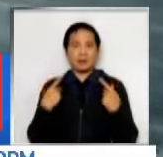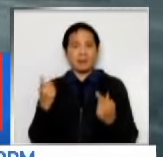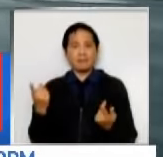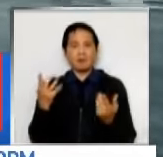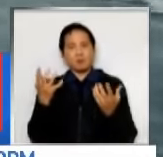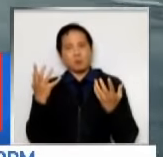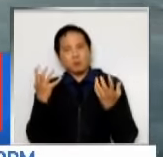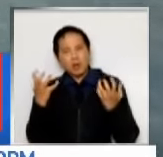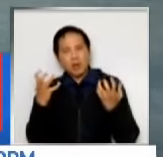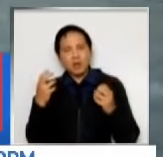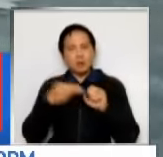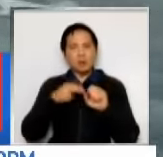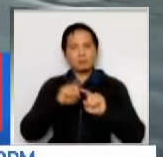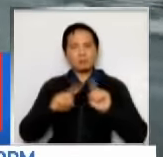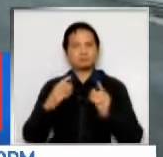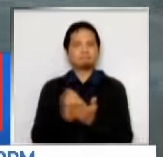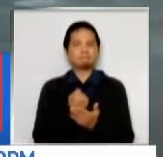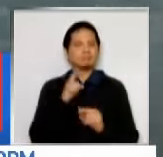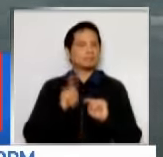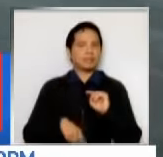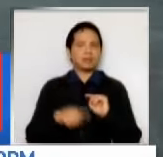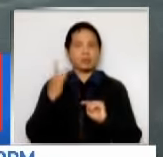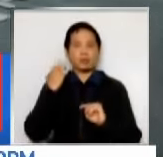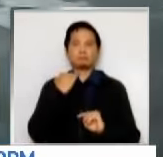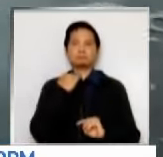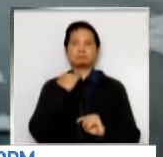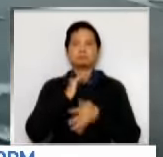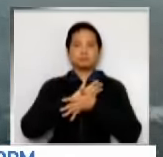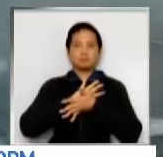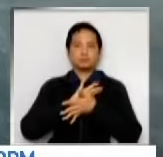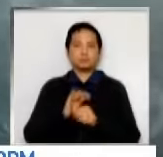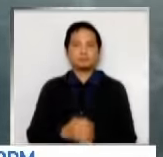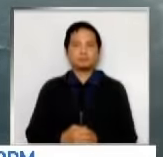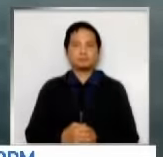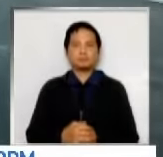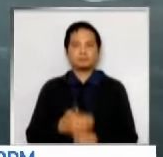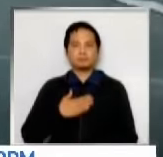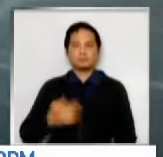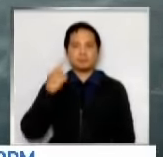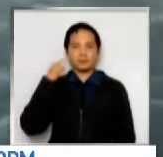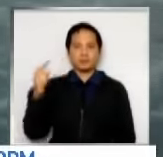COVID-19 pandemic. Bam Alegre buong puso para sa Pilipino.